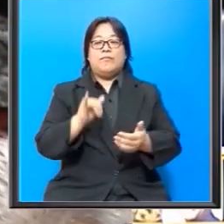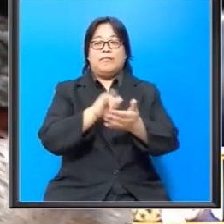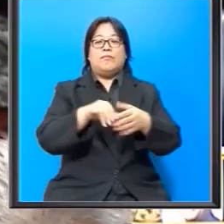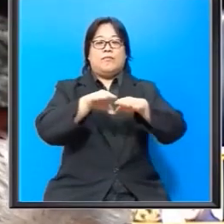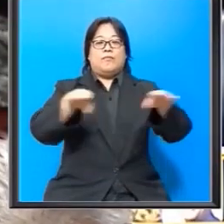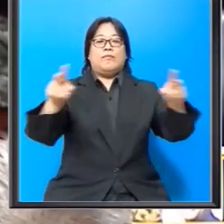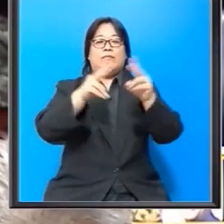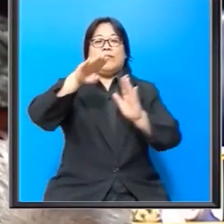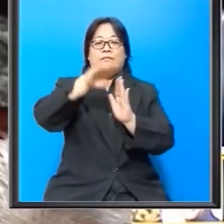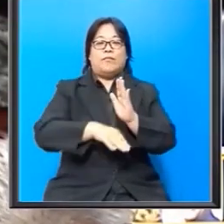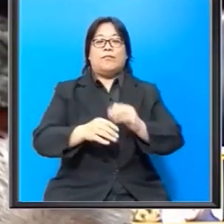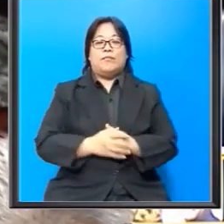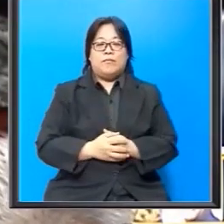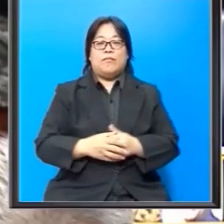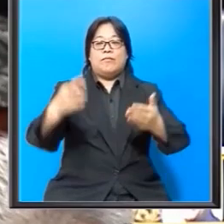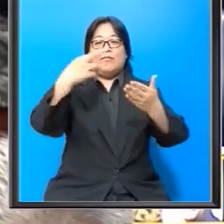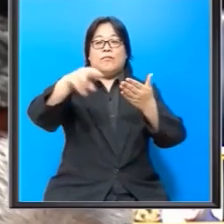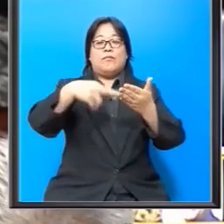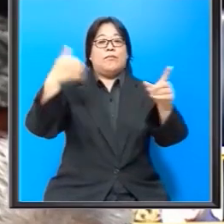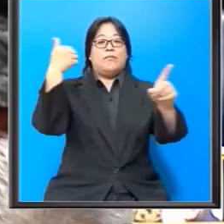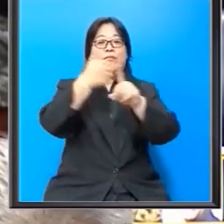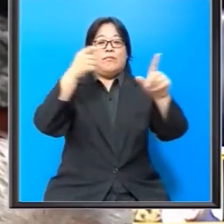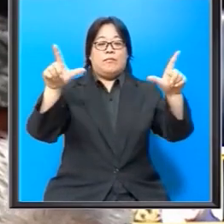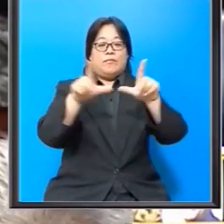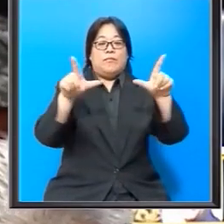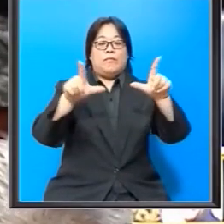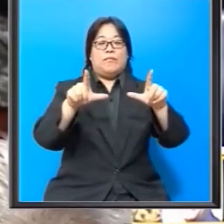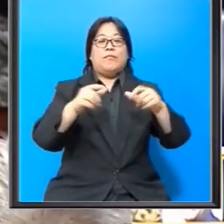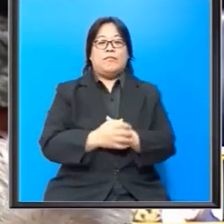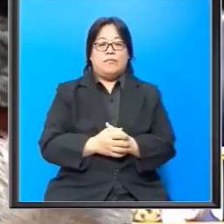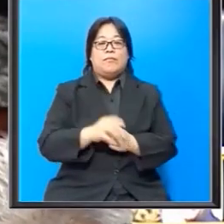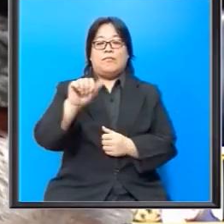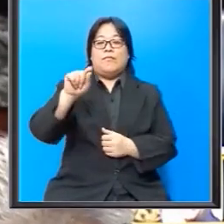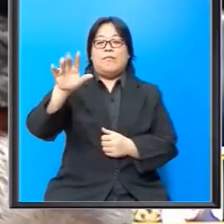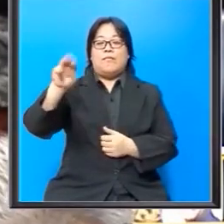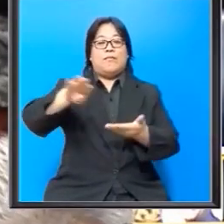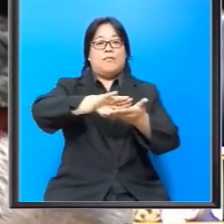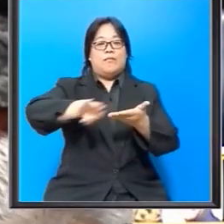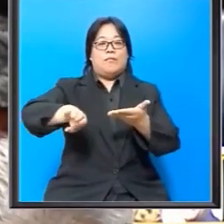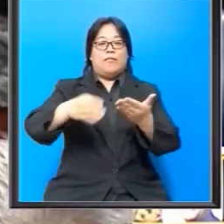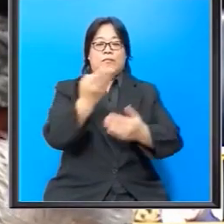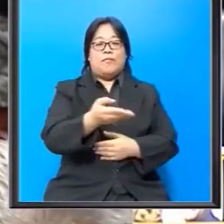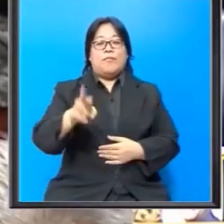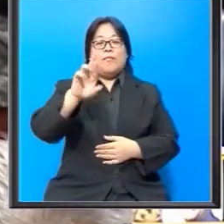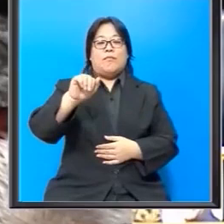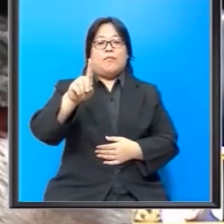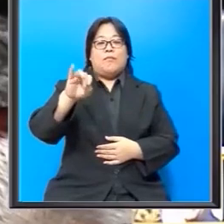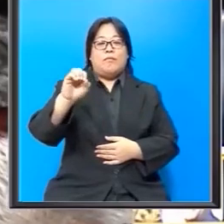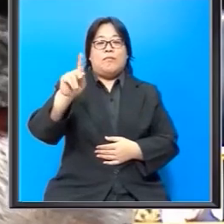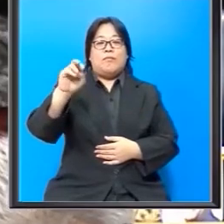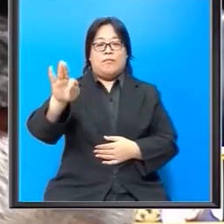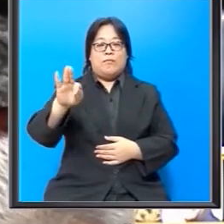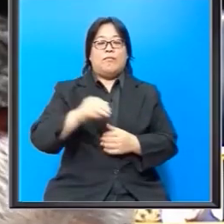pertahanan sangat rendah merujuk kepada perintah please nanti lagi atom kecualian baru diet IV yaitu